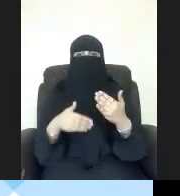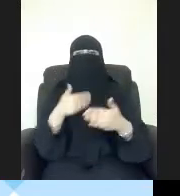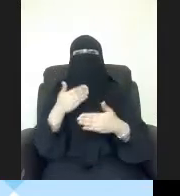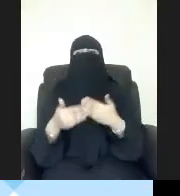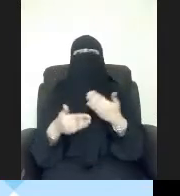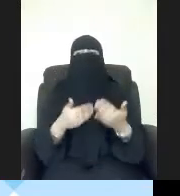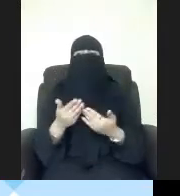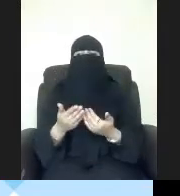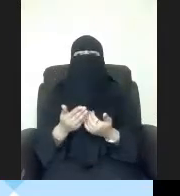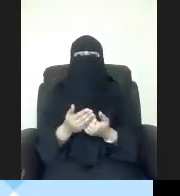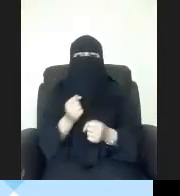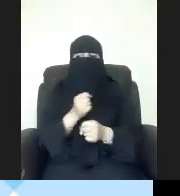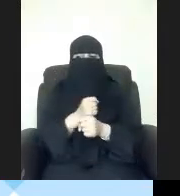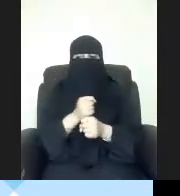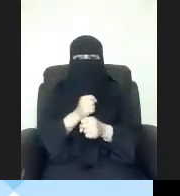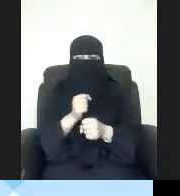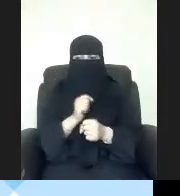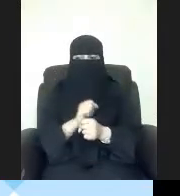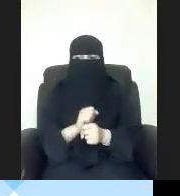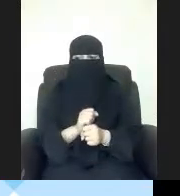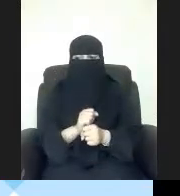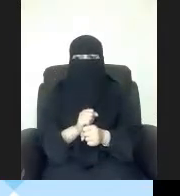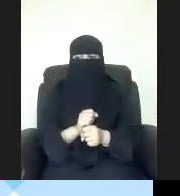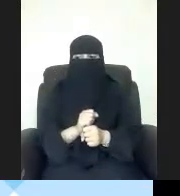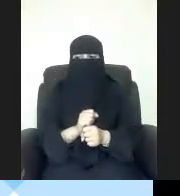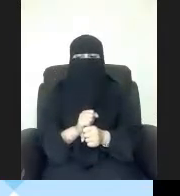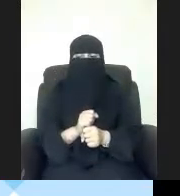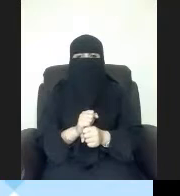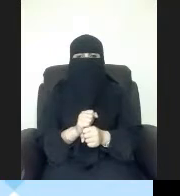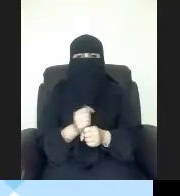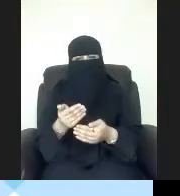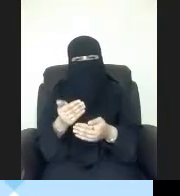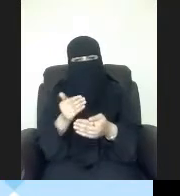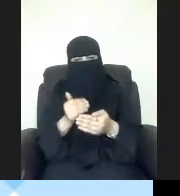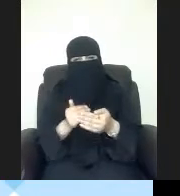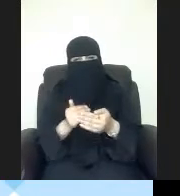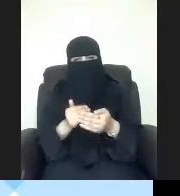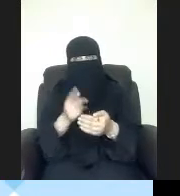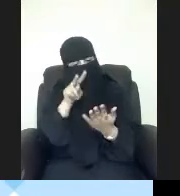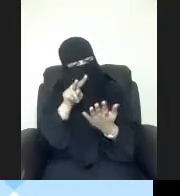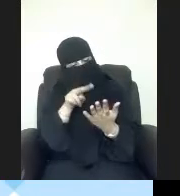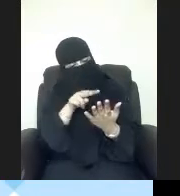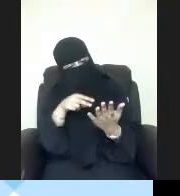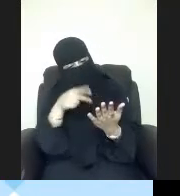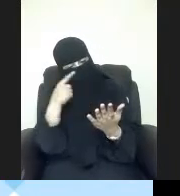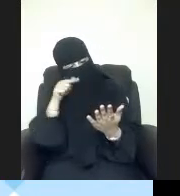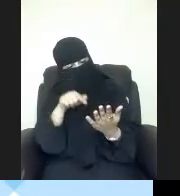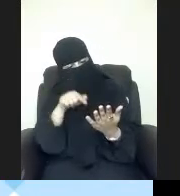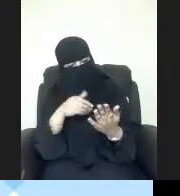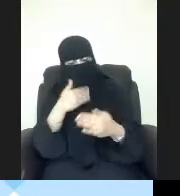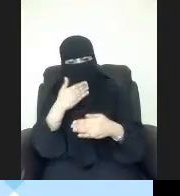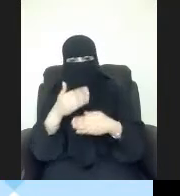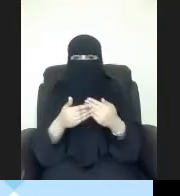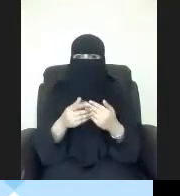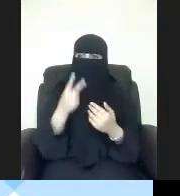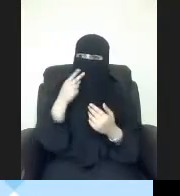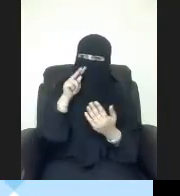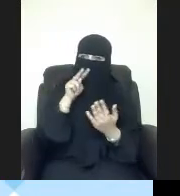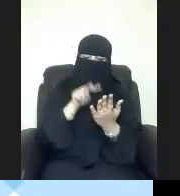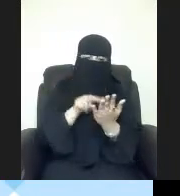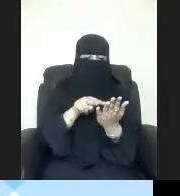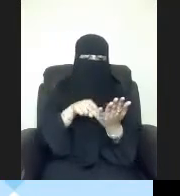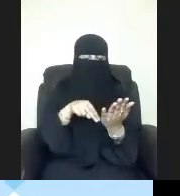ماذا؟ إنه لما يكون هناك اطلاع على المهارة النظرية بوقت كافي،